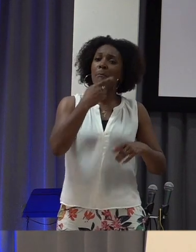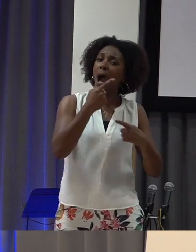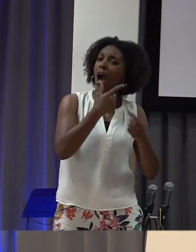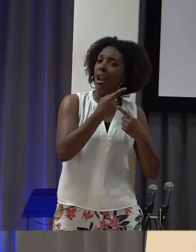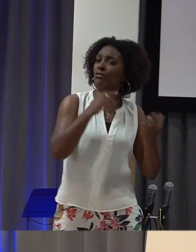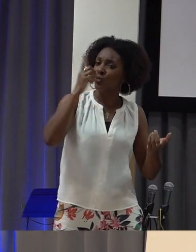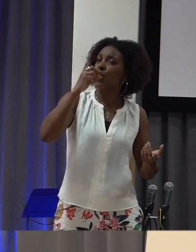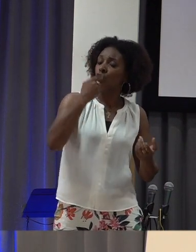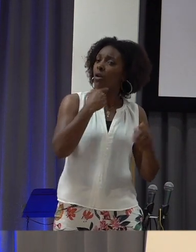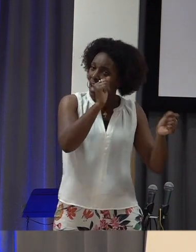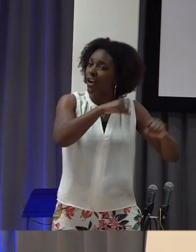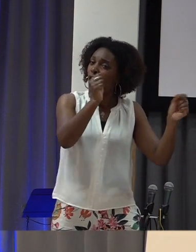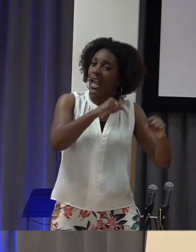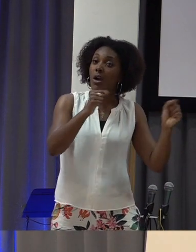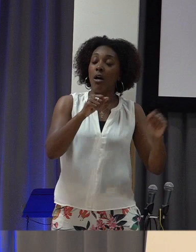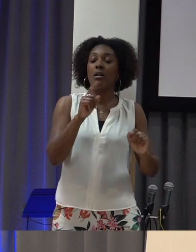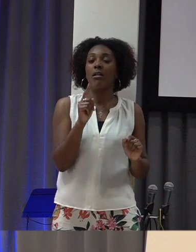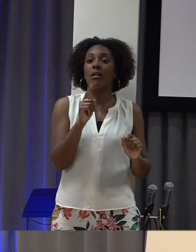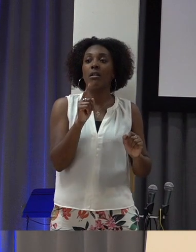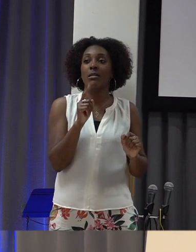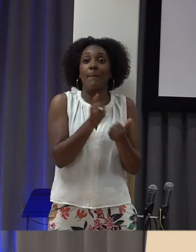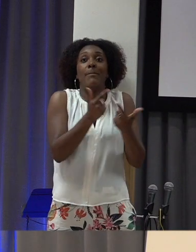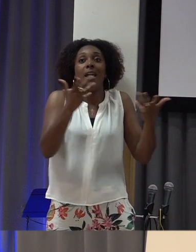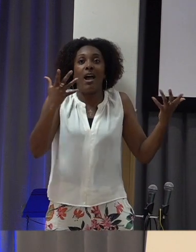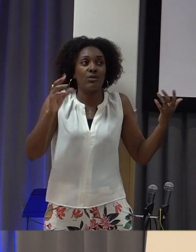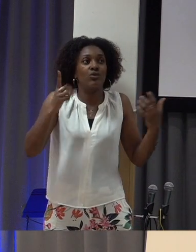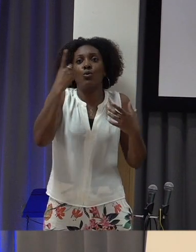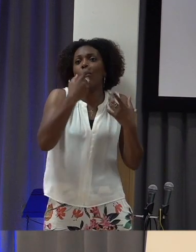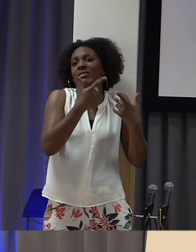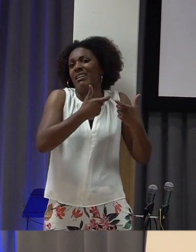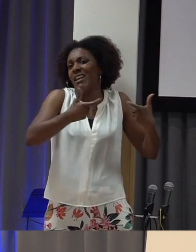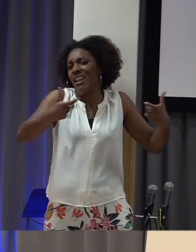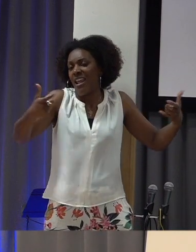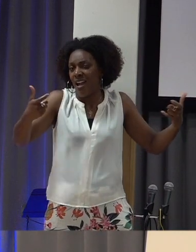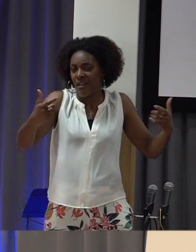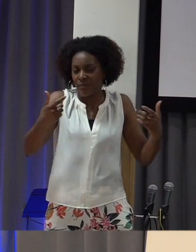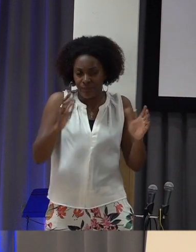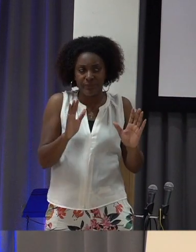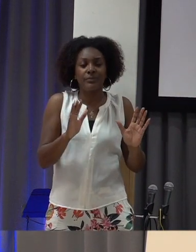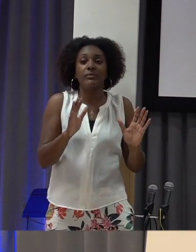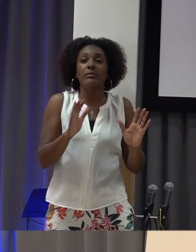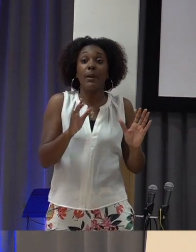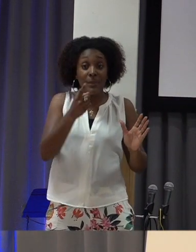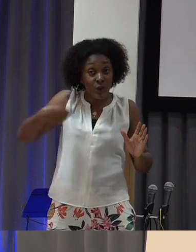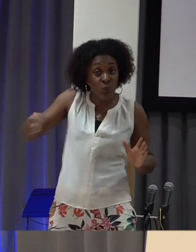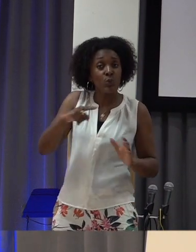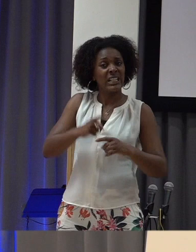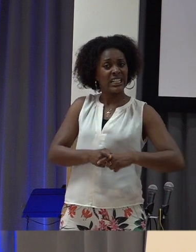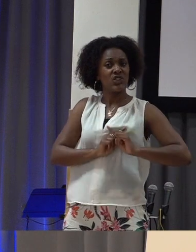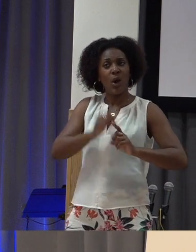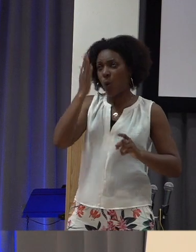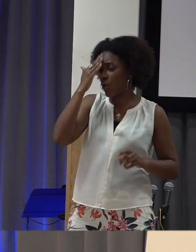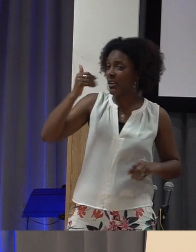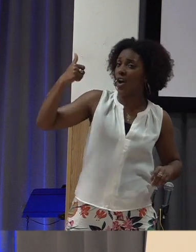vous avez lu l'Ancien Testament, il y a une kyrielle, pardon. Mais on ne connaît qu'un seul Seigneur